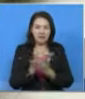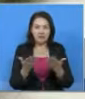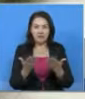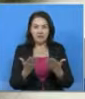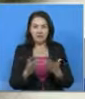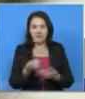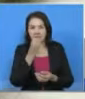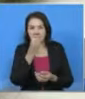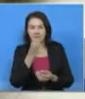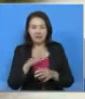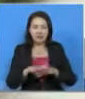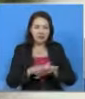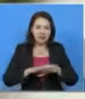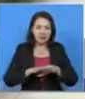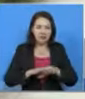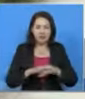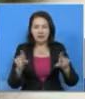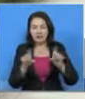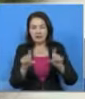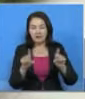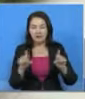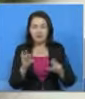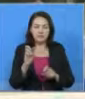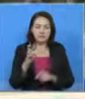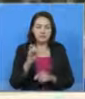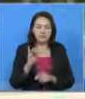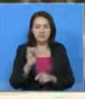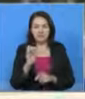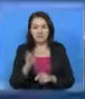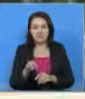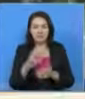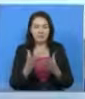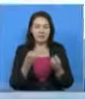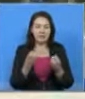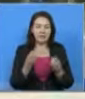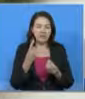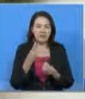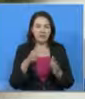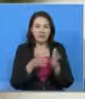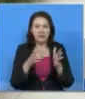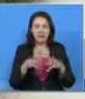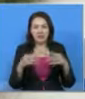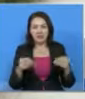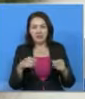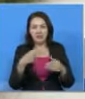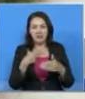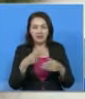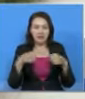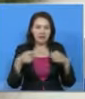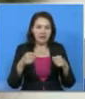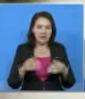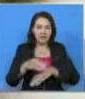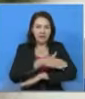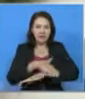Олар азық-түлік базарлары, супермаркеттер, дүкендерден және де тағы да бір қарбыз бен қауын сатып